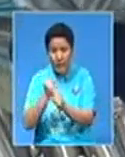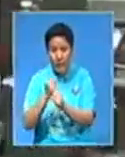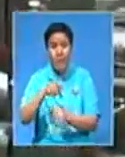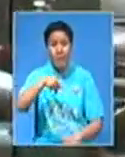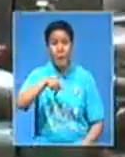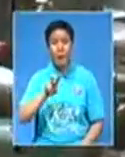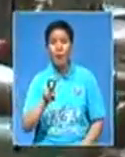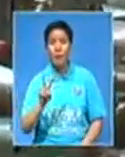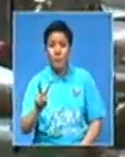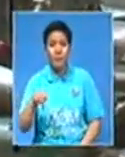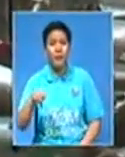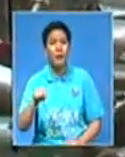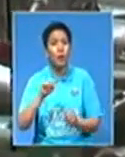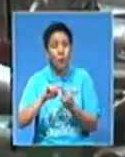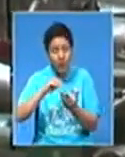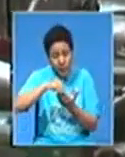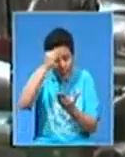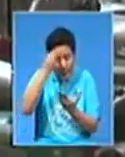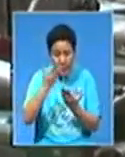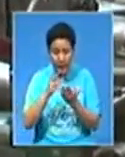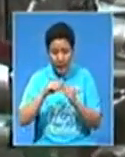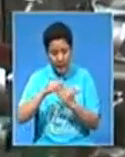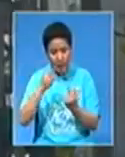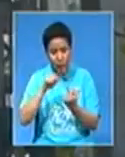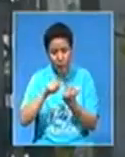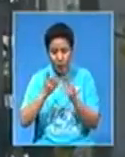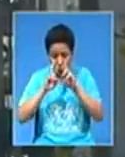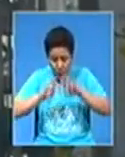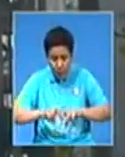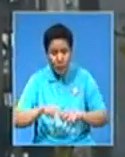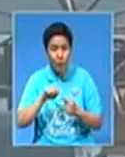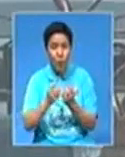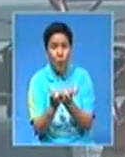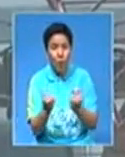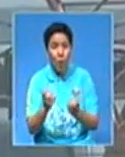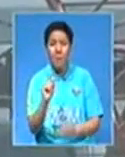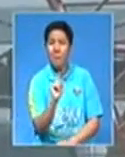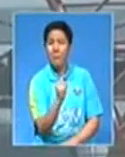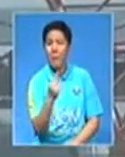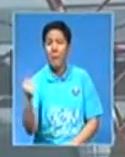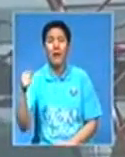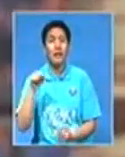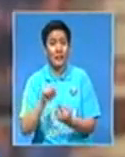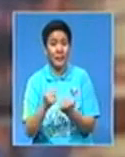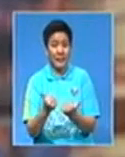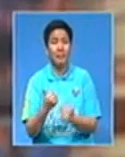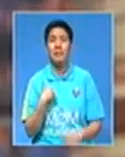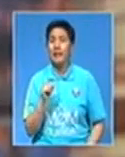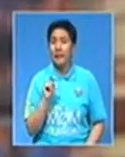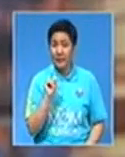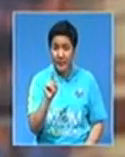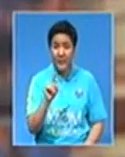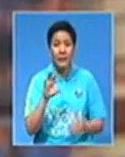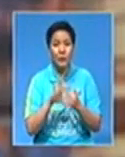ทั้งในด้านการลงทุนการศึกษาวิจัยทางด้านวิทยาศาสตร์และด้านนวัตกรรมและอีกเรื่องนึงก็คือเรื่อง